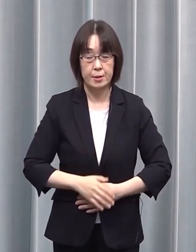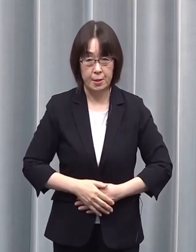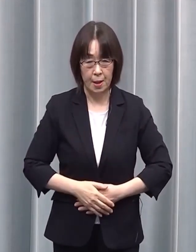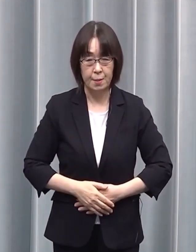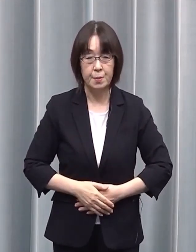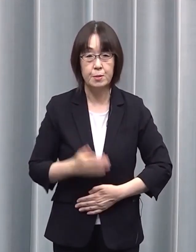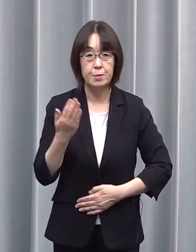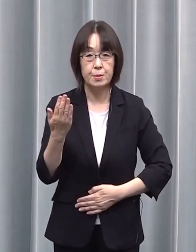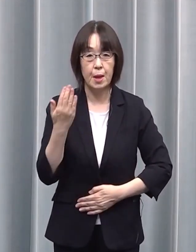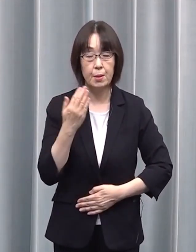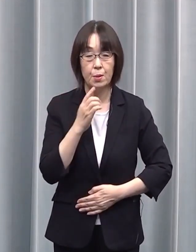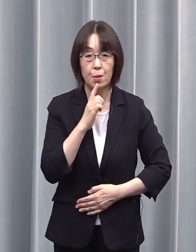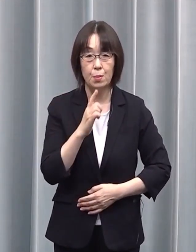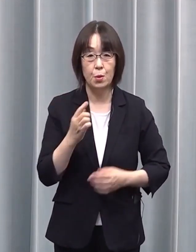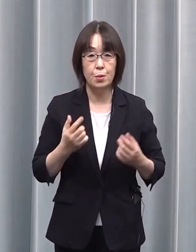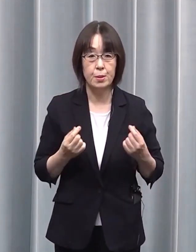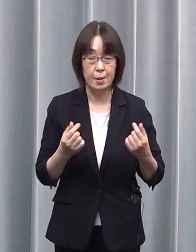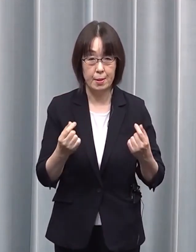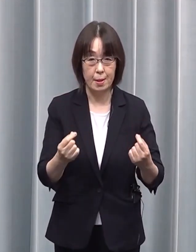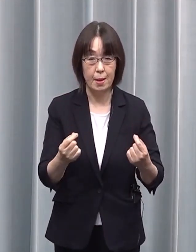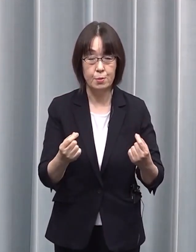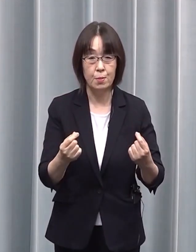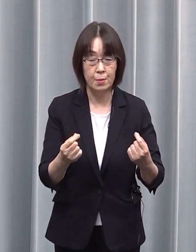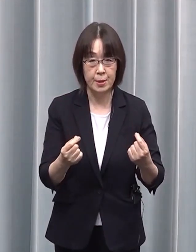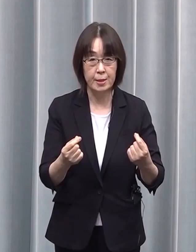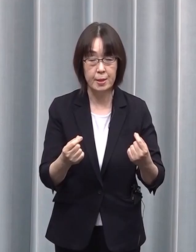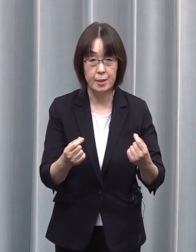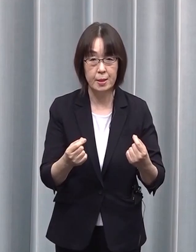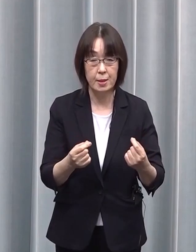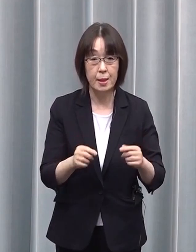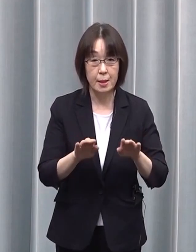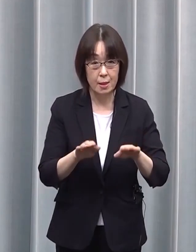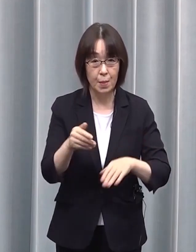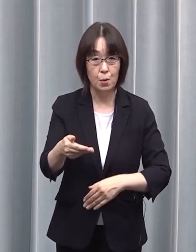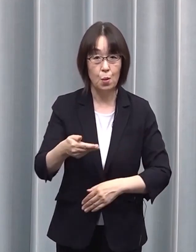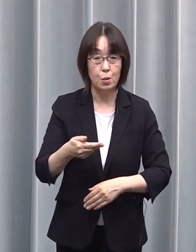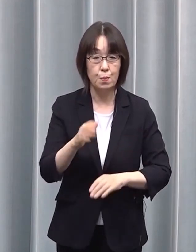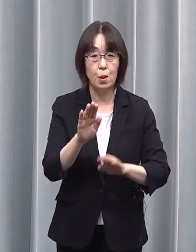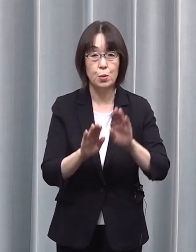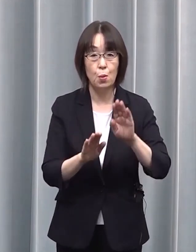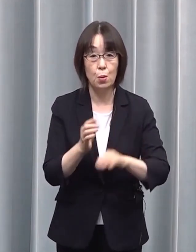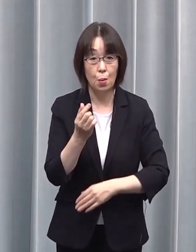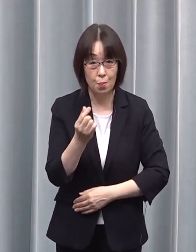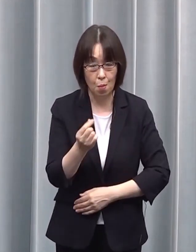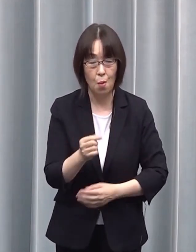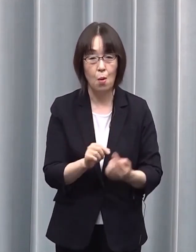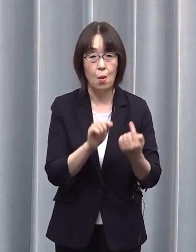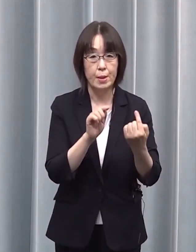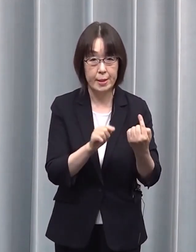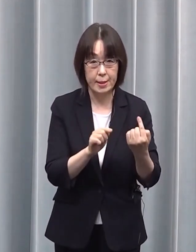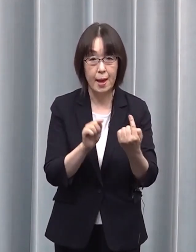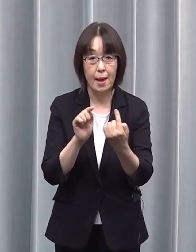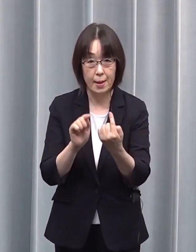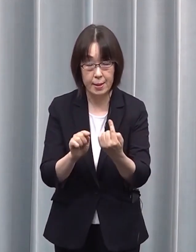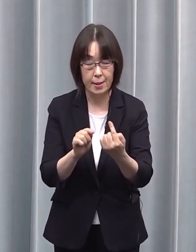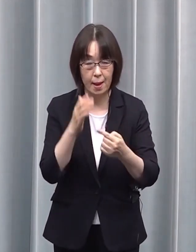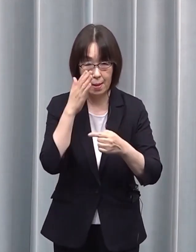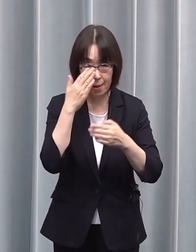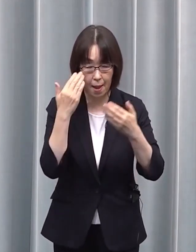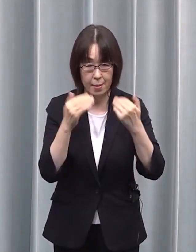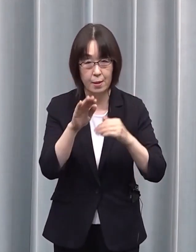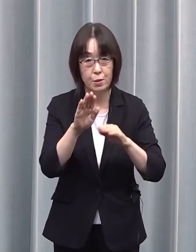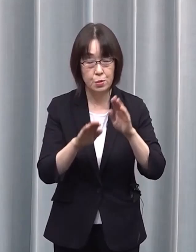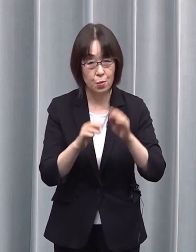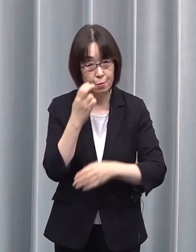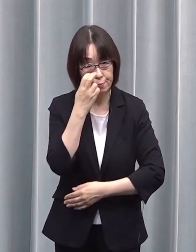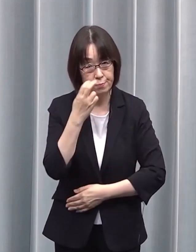先ほど申し上げました通り、ご指摘のような事情についても一件一件丁寧にその事情を勘案して判